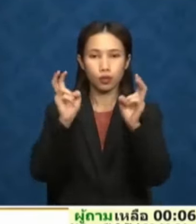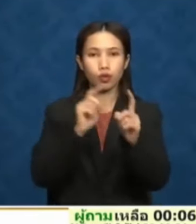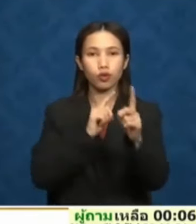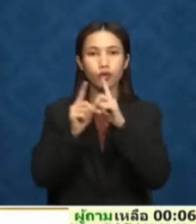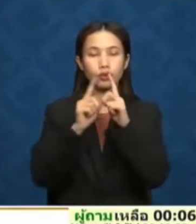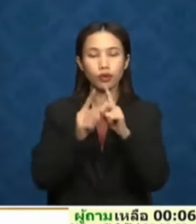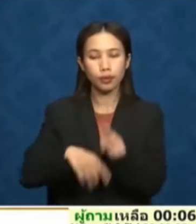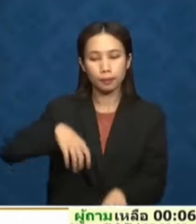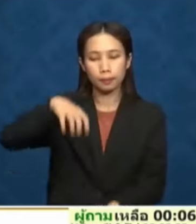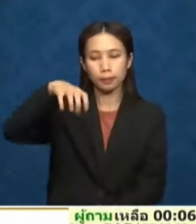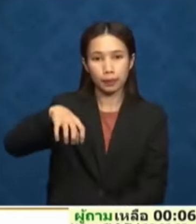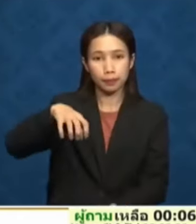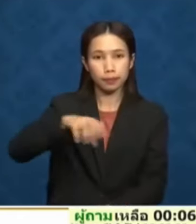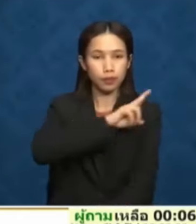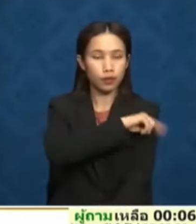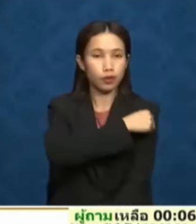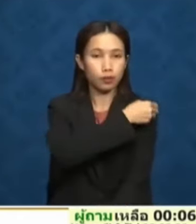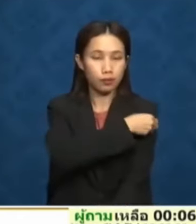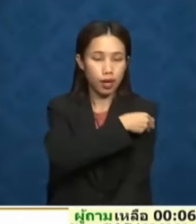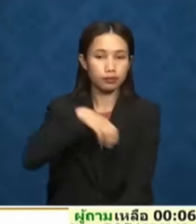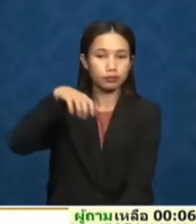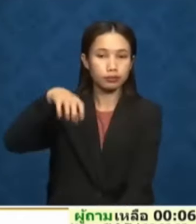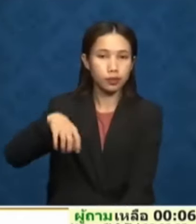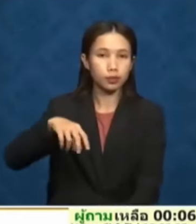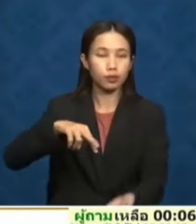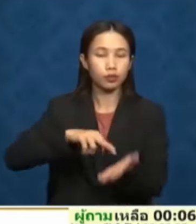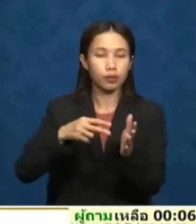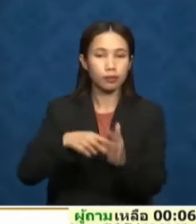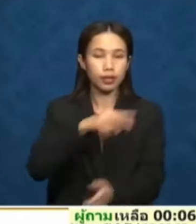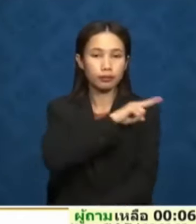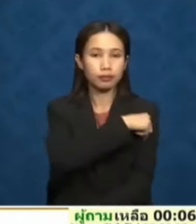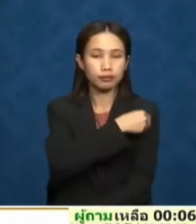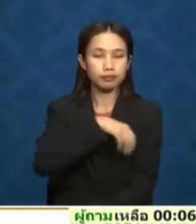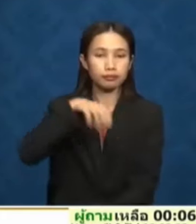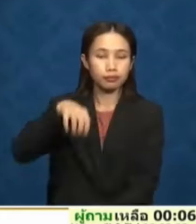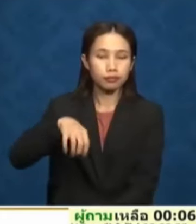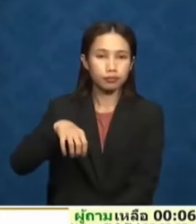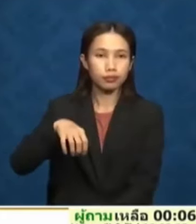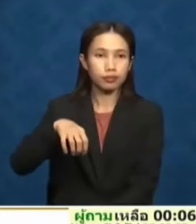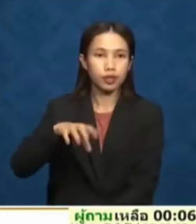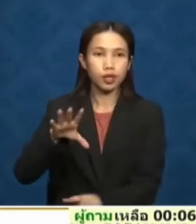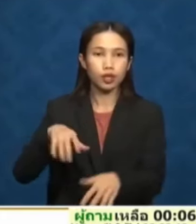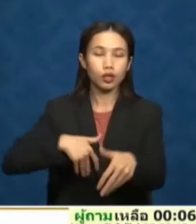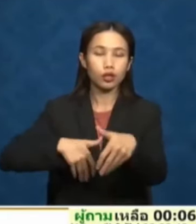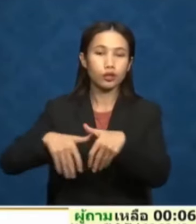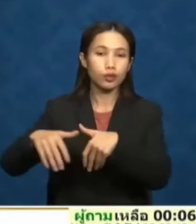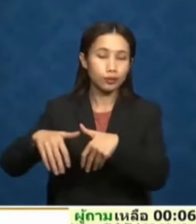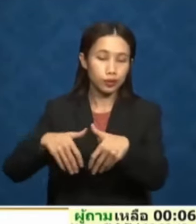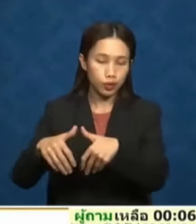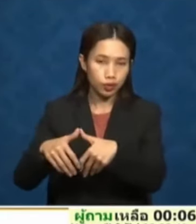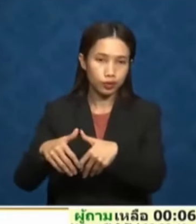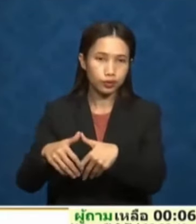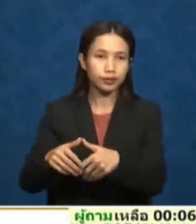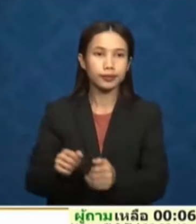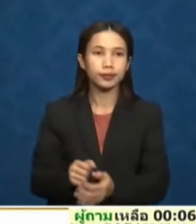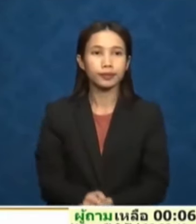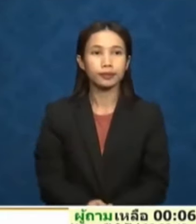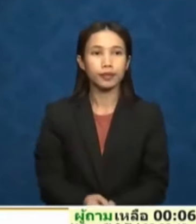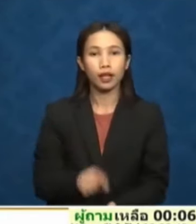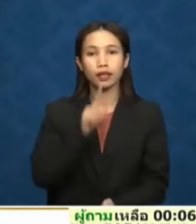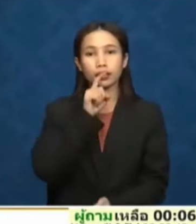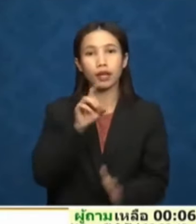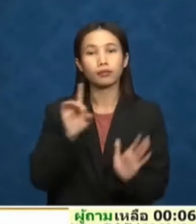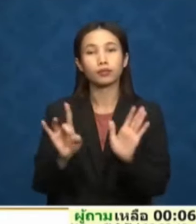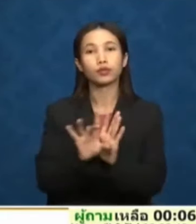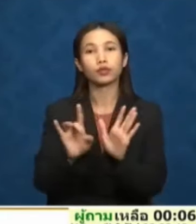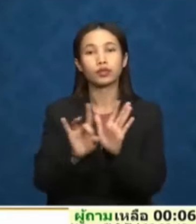สถานพยาบาลระดับปฐมภูมินี้คือคลินิกชุมชนอบอุ่นค่ะไม่ใช่คลินิกอบอุ่นค่ะโอเคค่ะไปจนถึงคำถามสุด